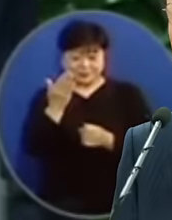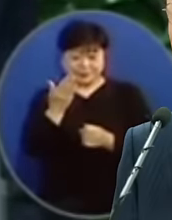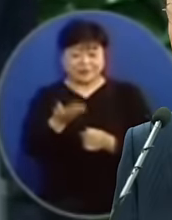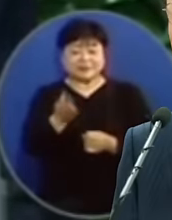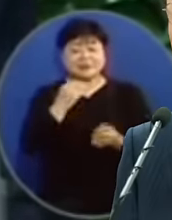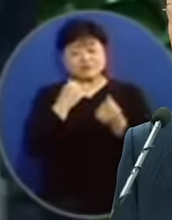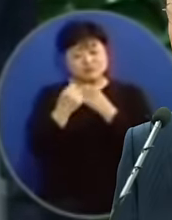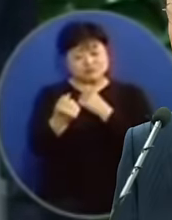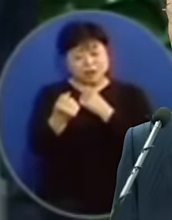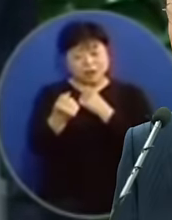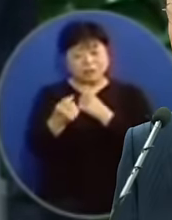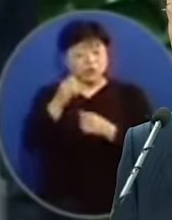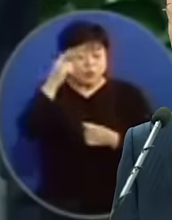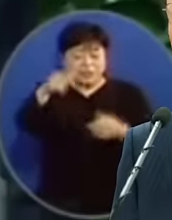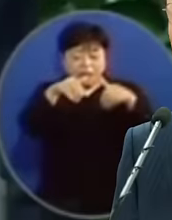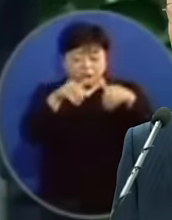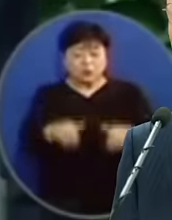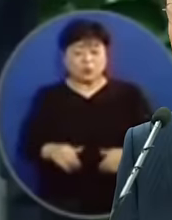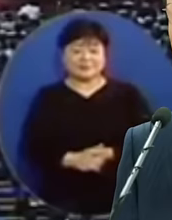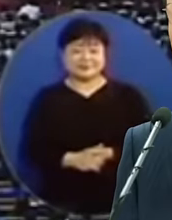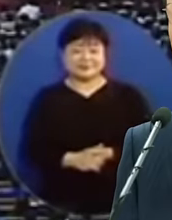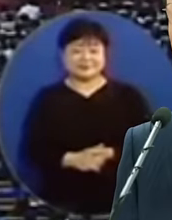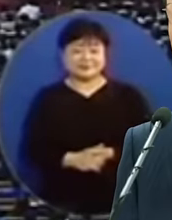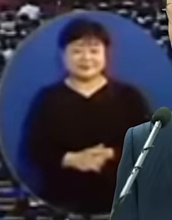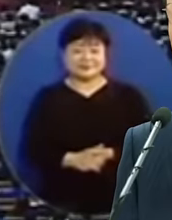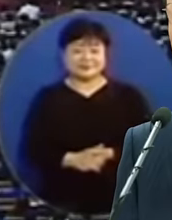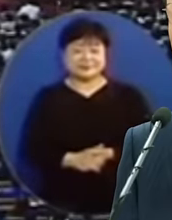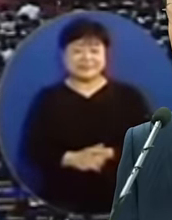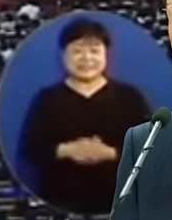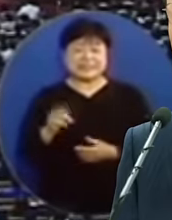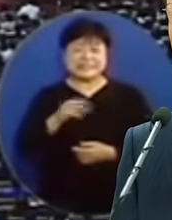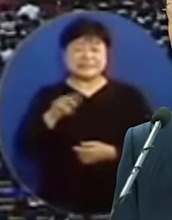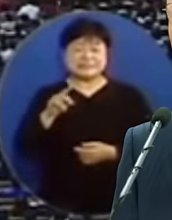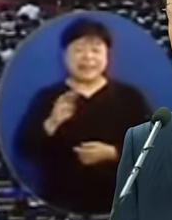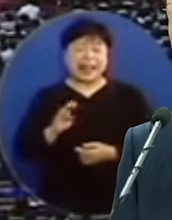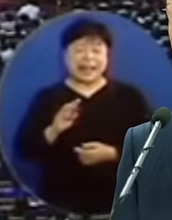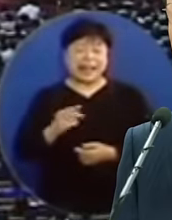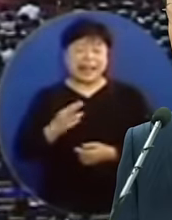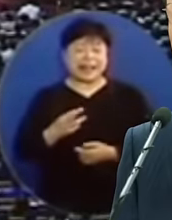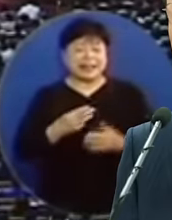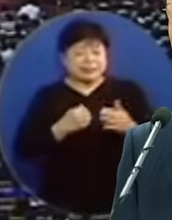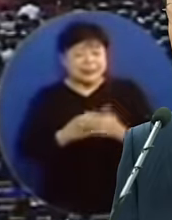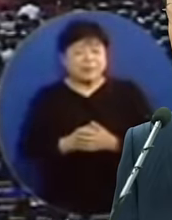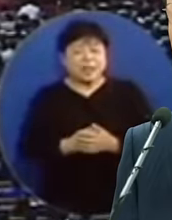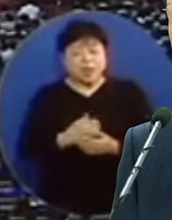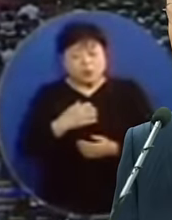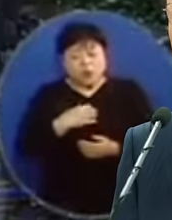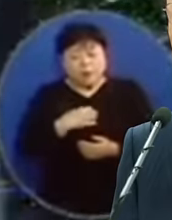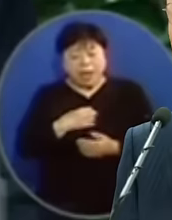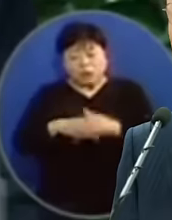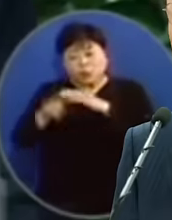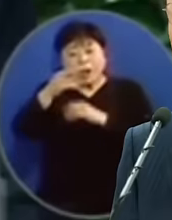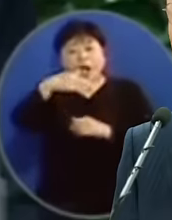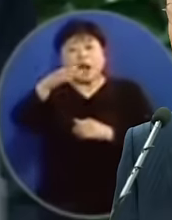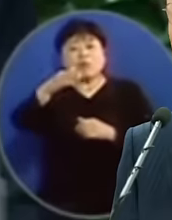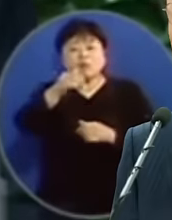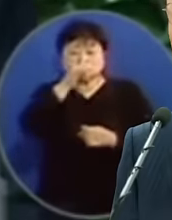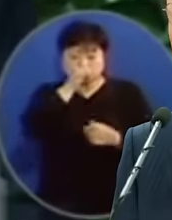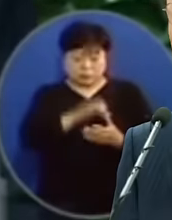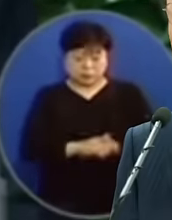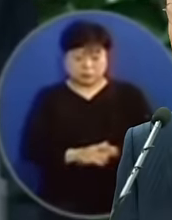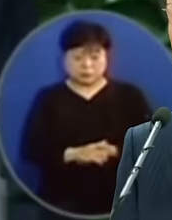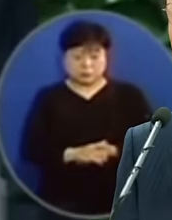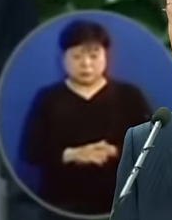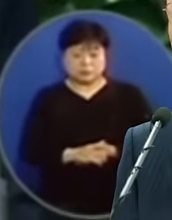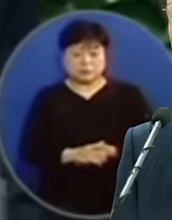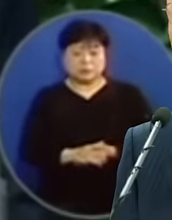이 위대한 종 엘리야도 이세벨의 위협에 두려움을 느끼고 광야길로 도망친 것을 여러분 잘 아시죠?